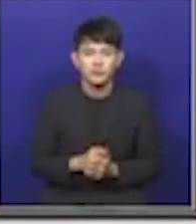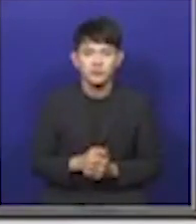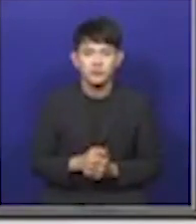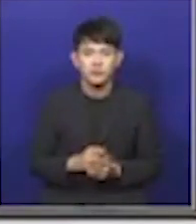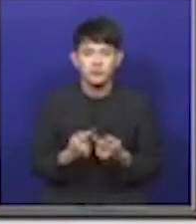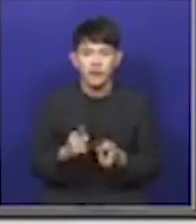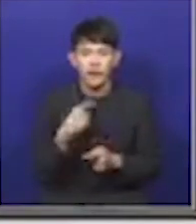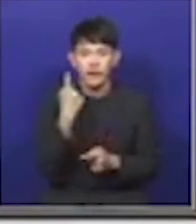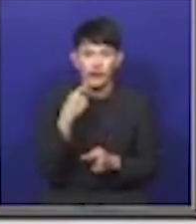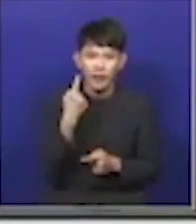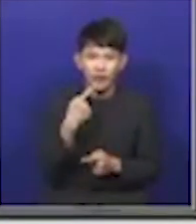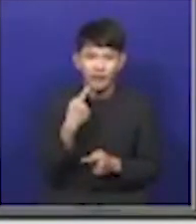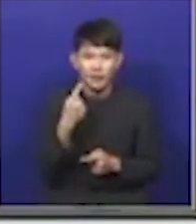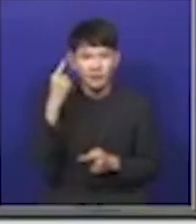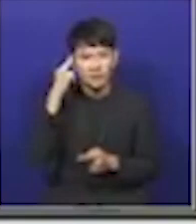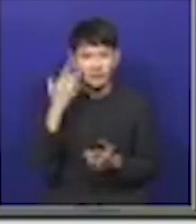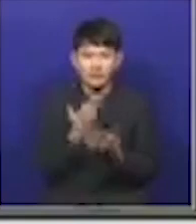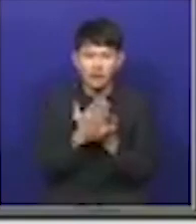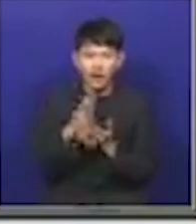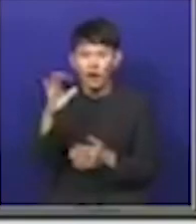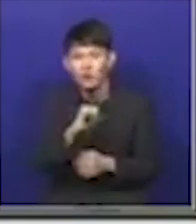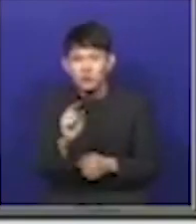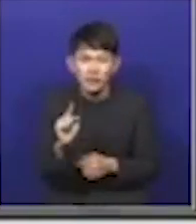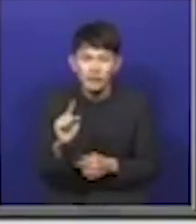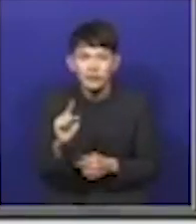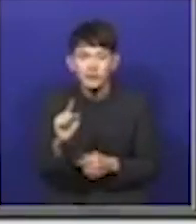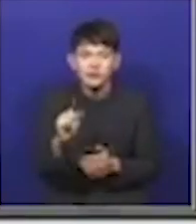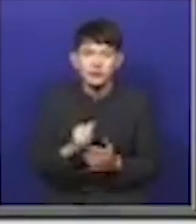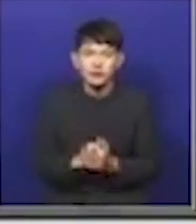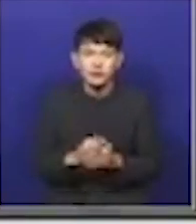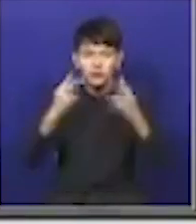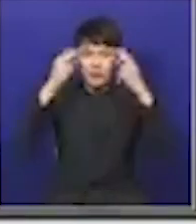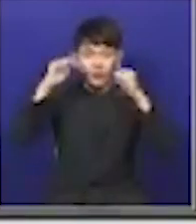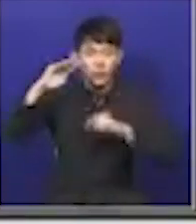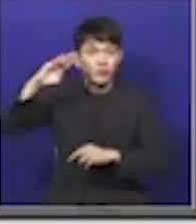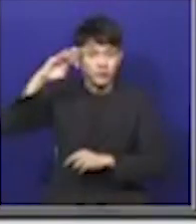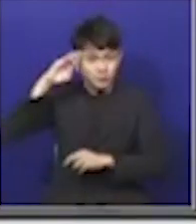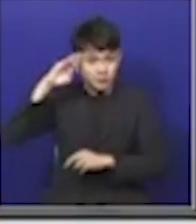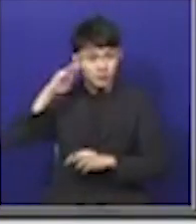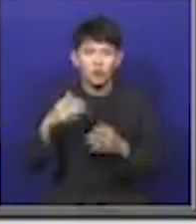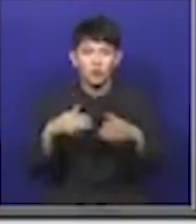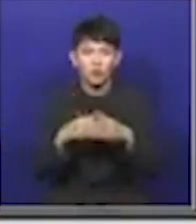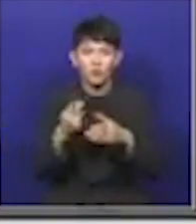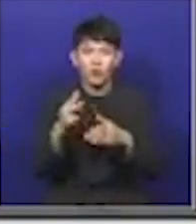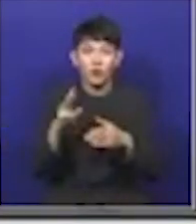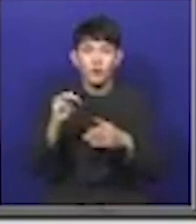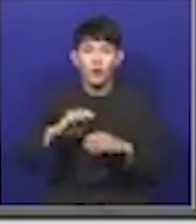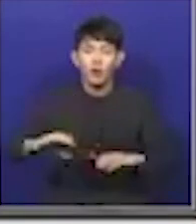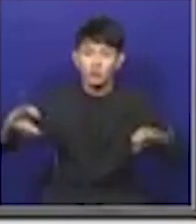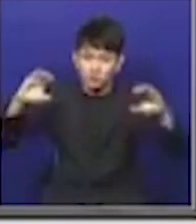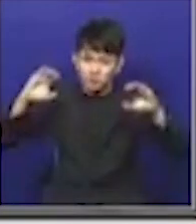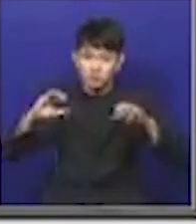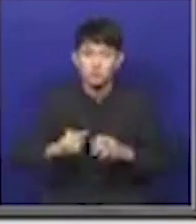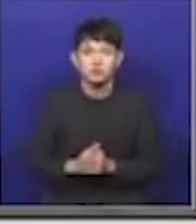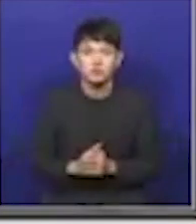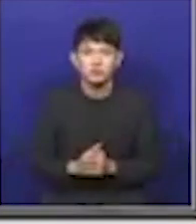ไปตายเอาดาบหน้าจะหาเงินยังไงท่านนายกรัฐมนตรีท่านครม.ค